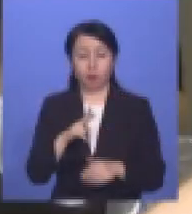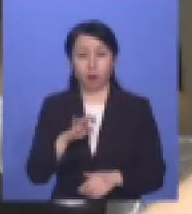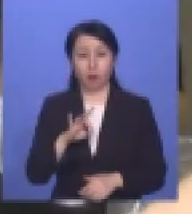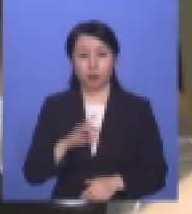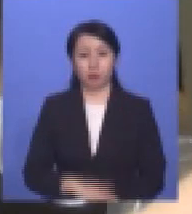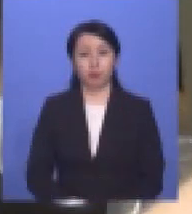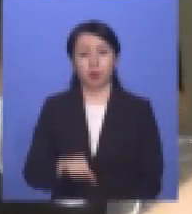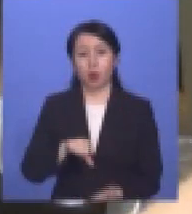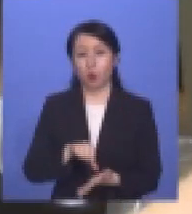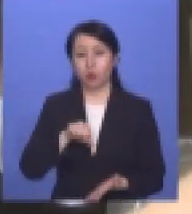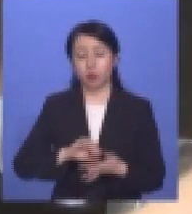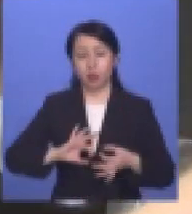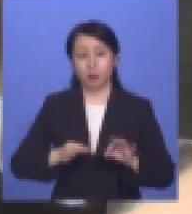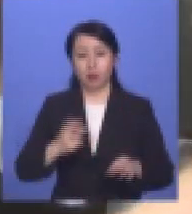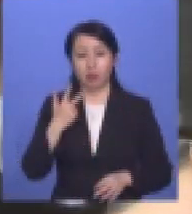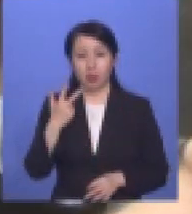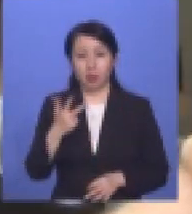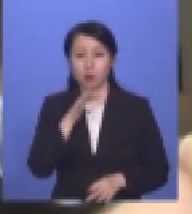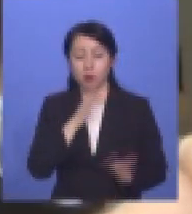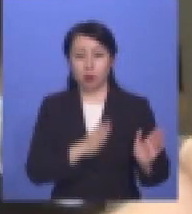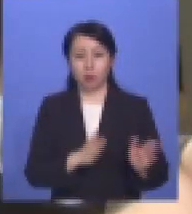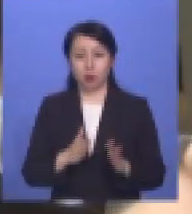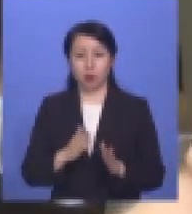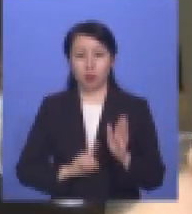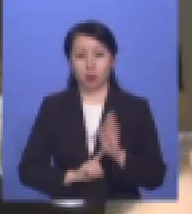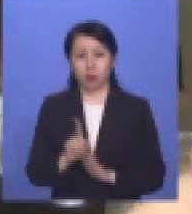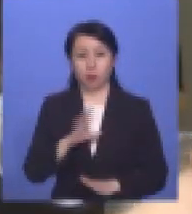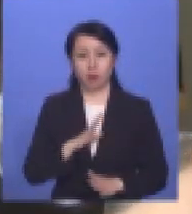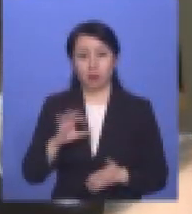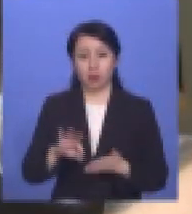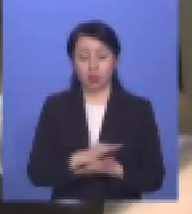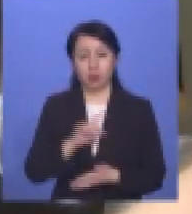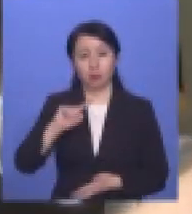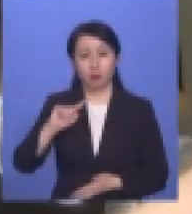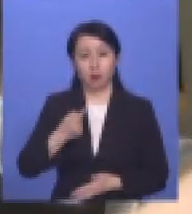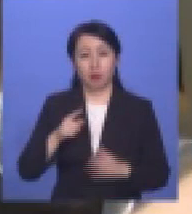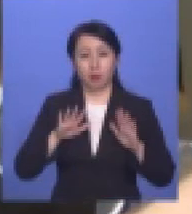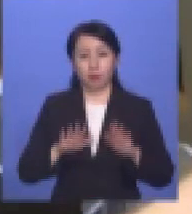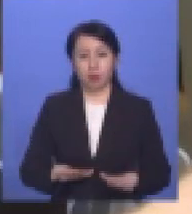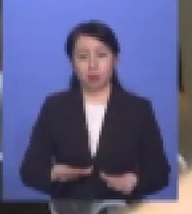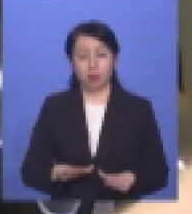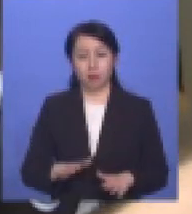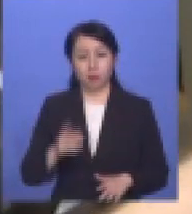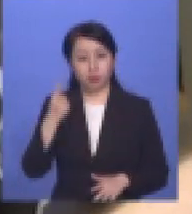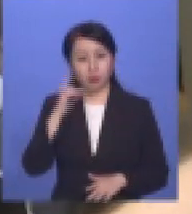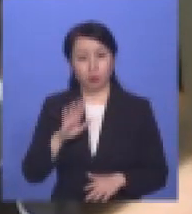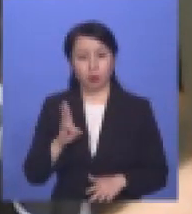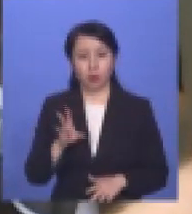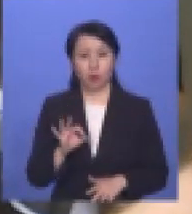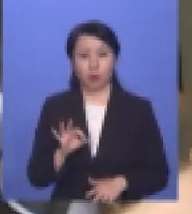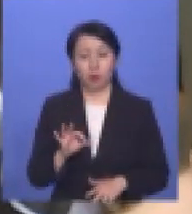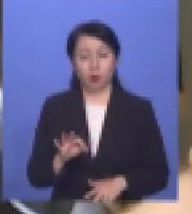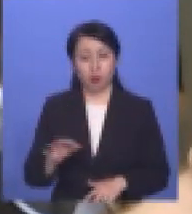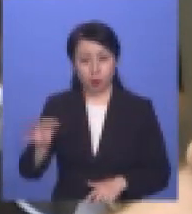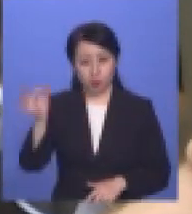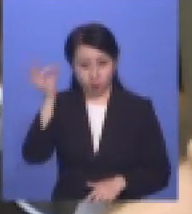Я участвую в олимпиаде 3-й год подряд, и с самого начала у меня сразу получилось 1-е место. Я, честно, не ожидала, но упорный